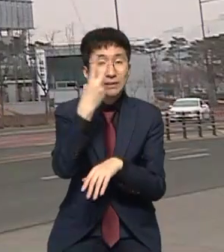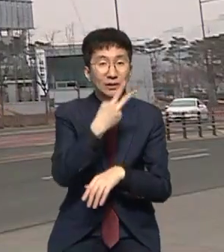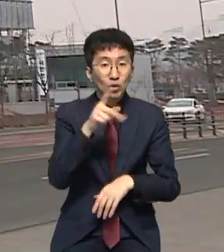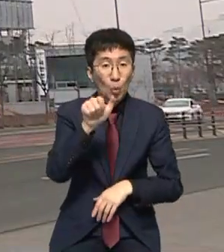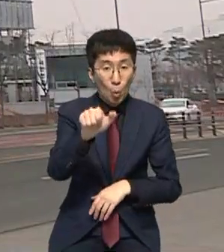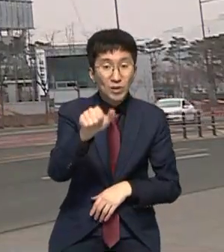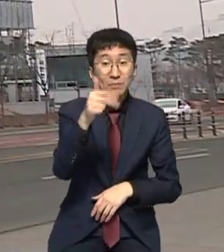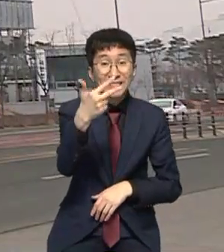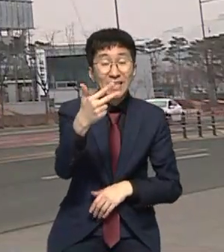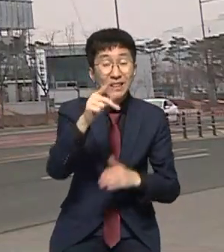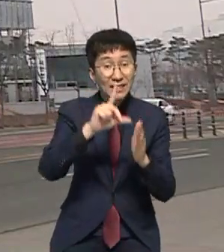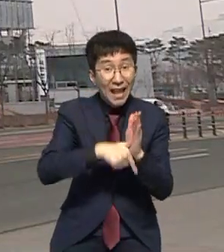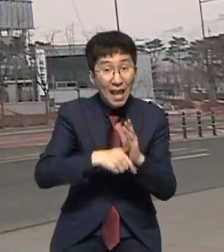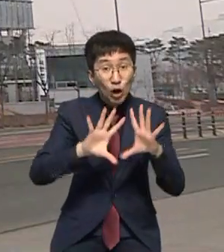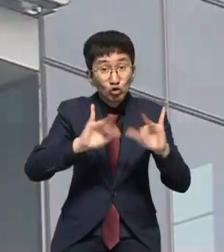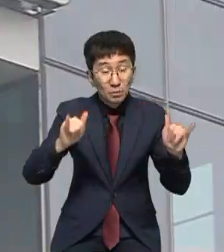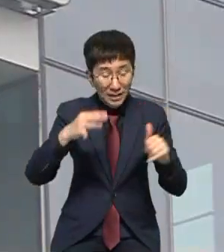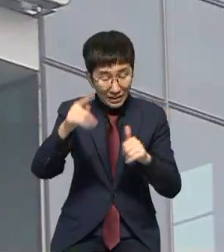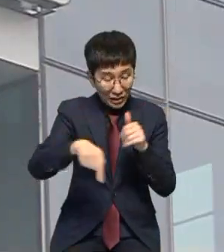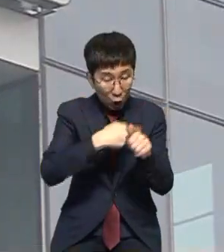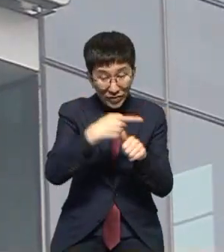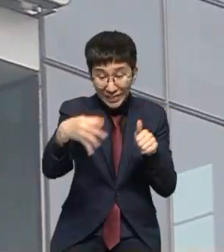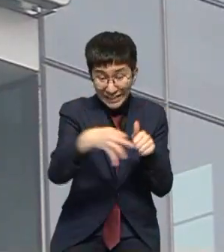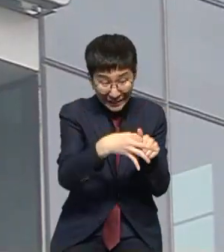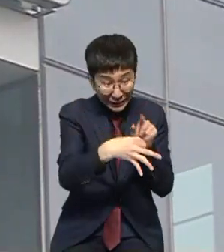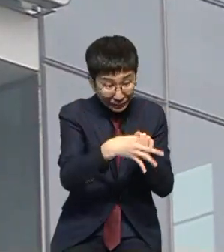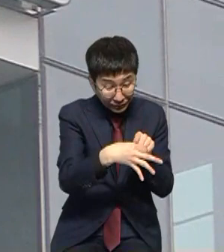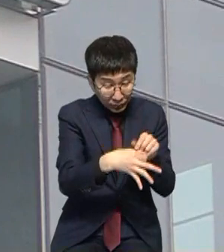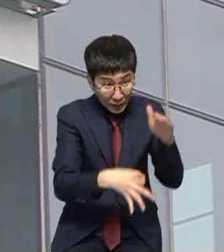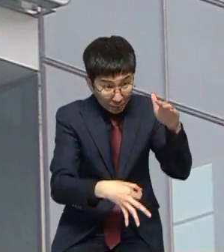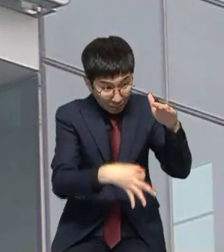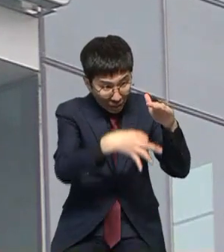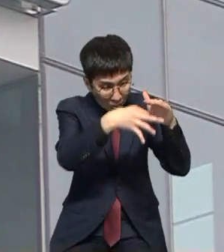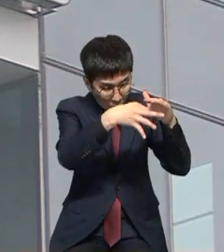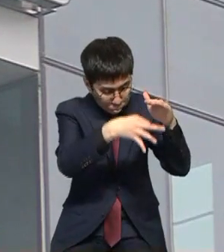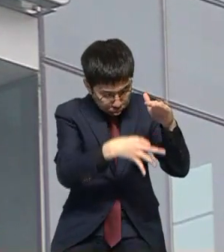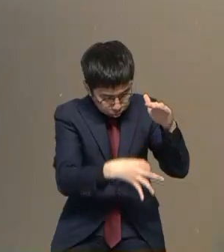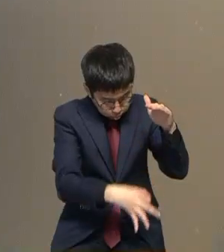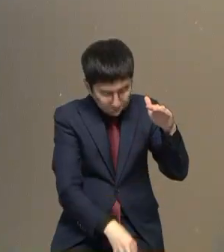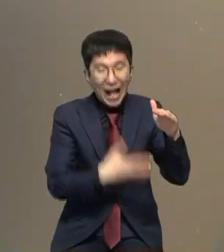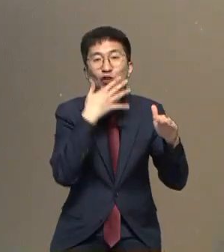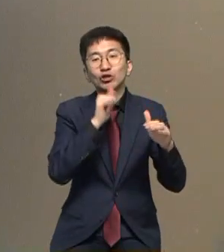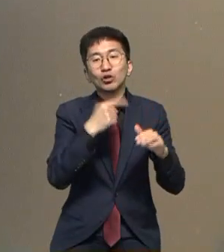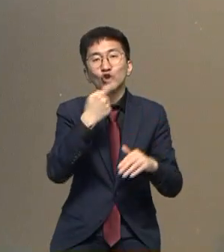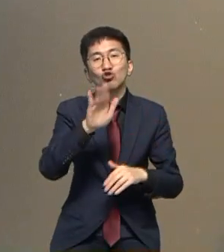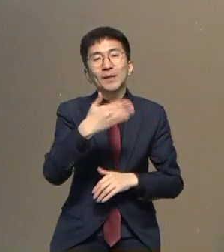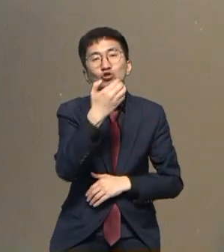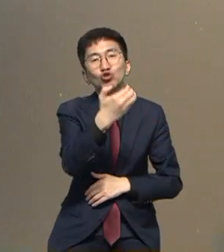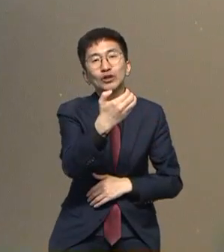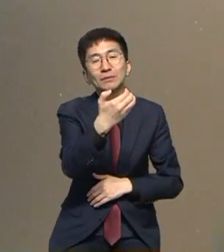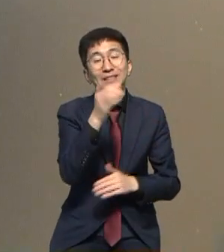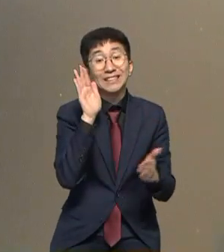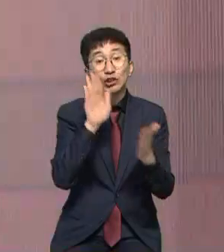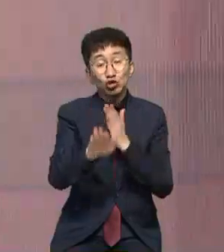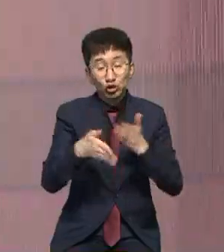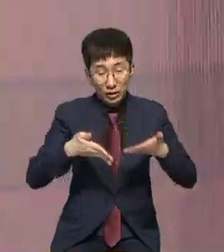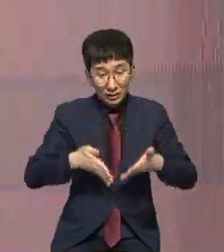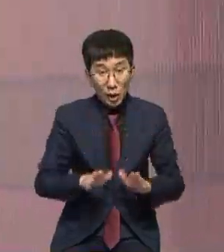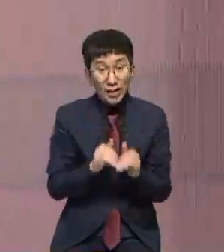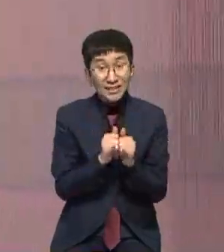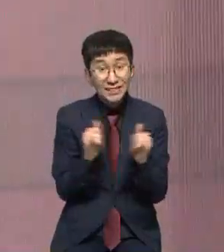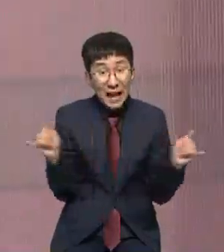2057년엔 국민연금을 쌓아둔 저금통이 바닥날 것으로 전망됩니다. 1990년 이후 출생자들은 보험료만